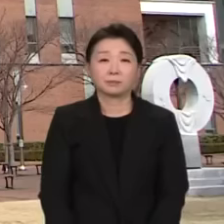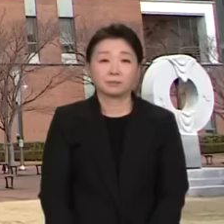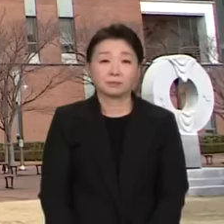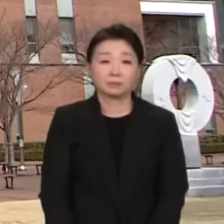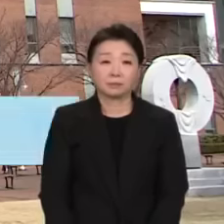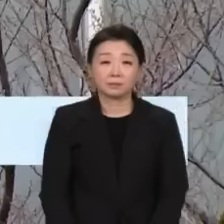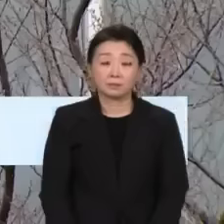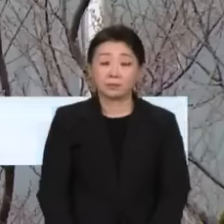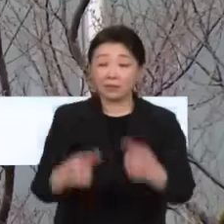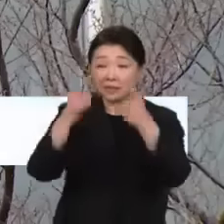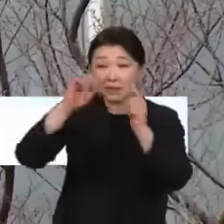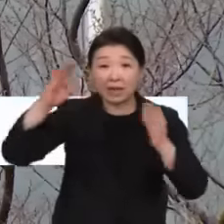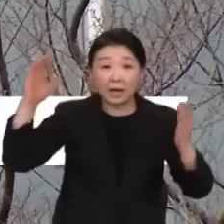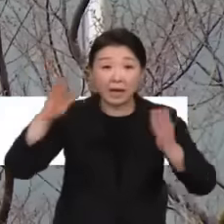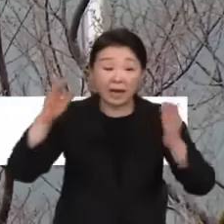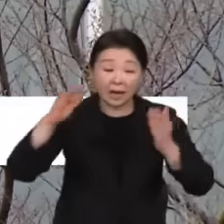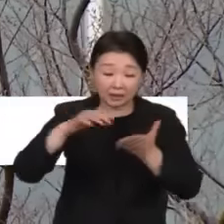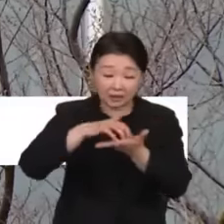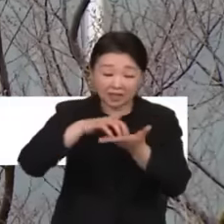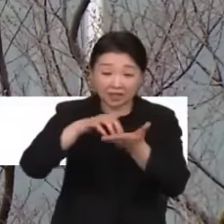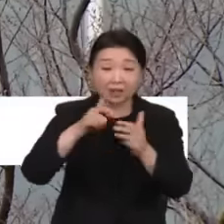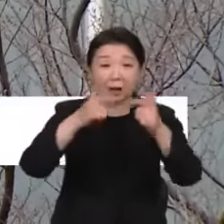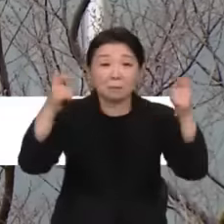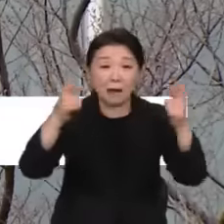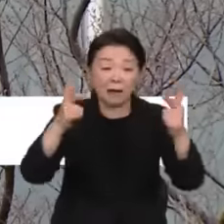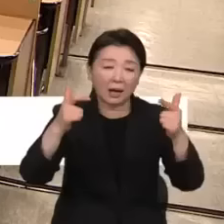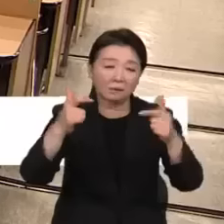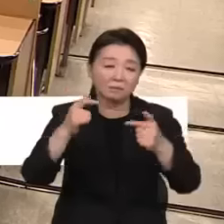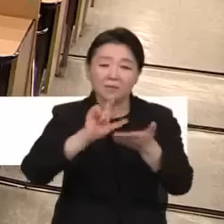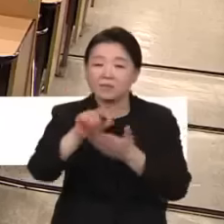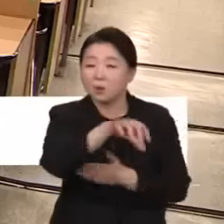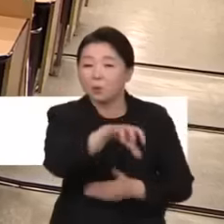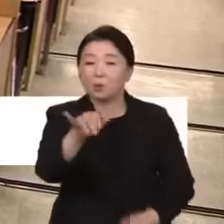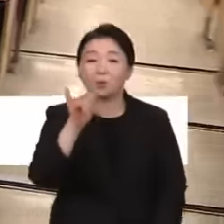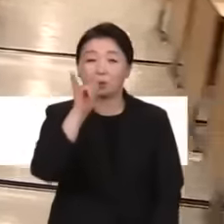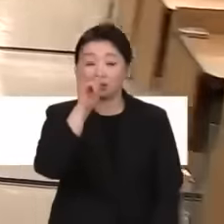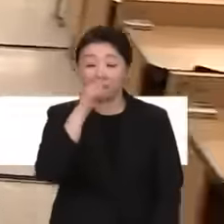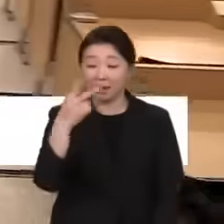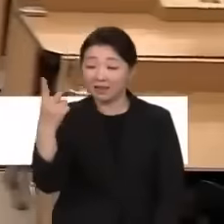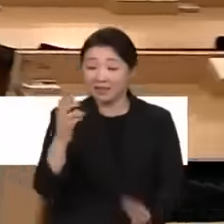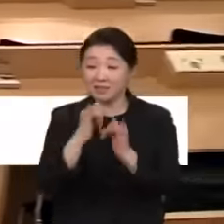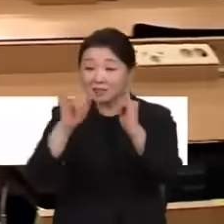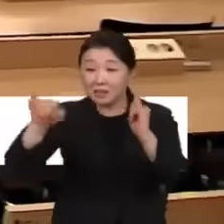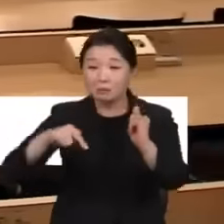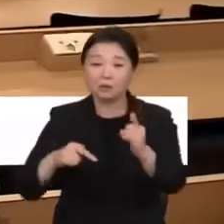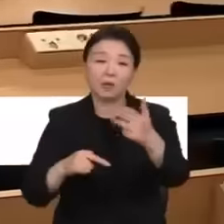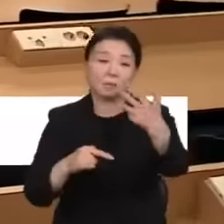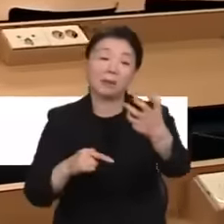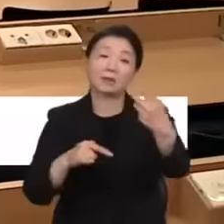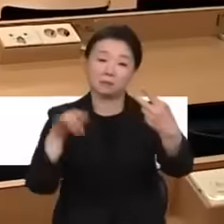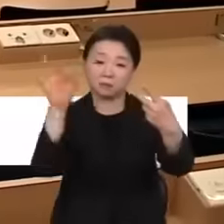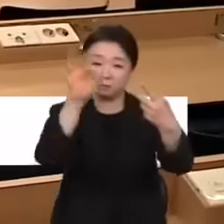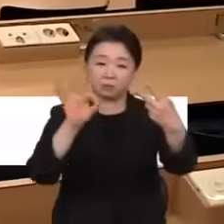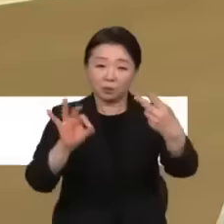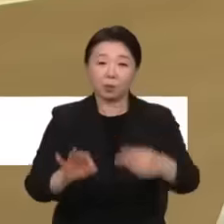늘어난 의대 정원 대부분은 비수도권 의대 몫이었습니다. 2,000명 중 82%나 됐습니다. 특히 지역